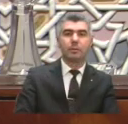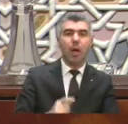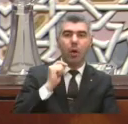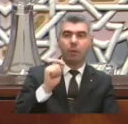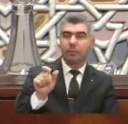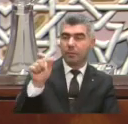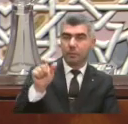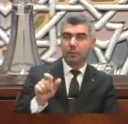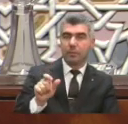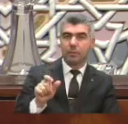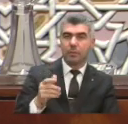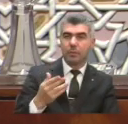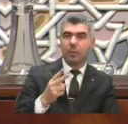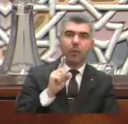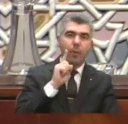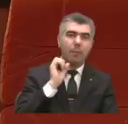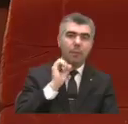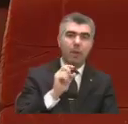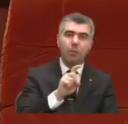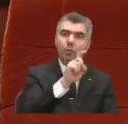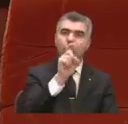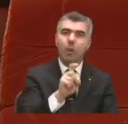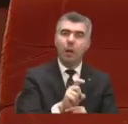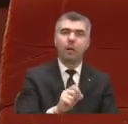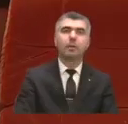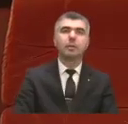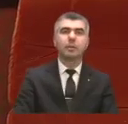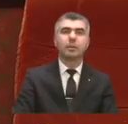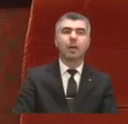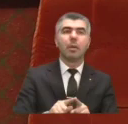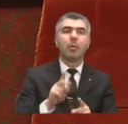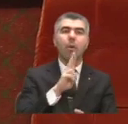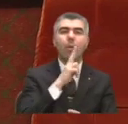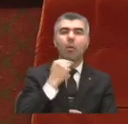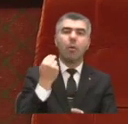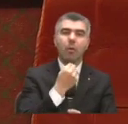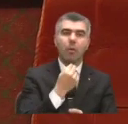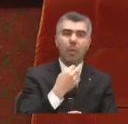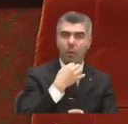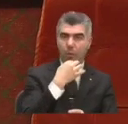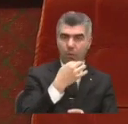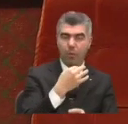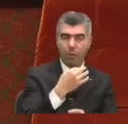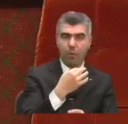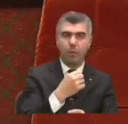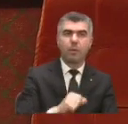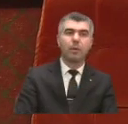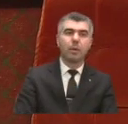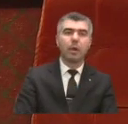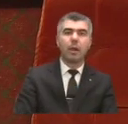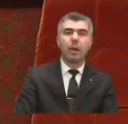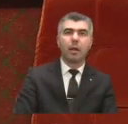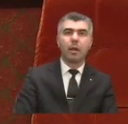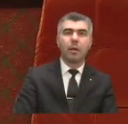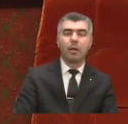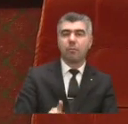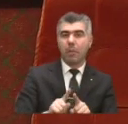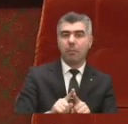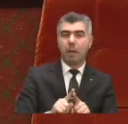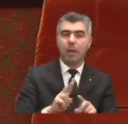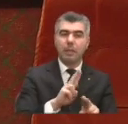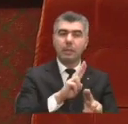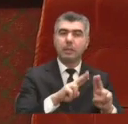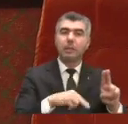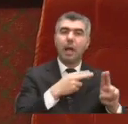السيدة النائبة على طرحكما لهذا السؤال. احنا في الحكومة قلنا على أنه، وغادي نجاوب بعد قليل على الأسئلة في